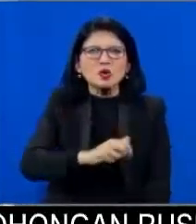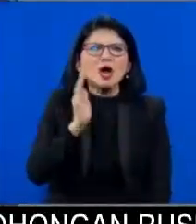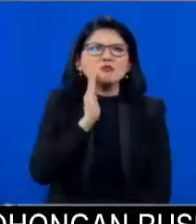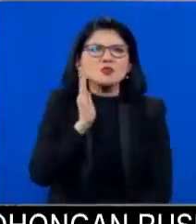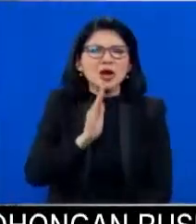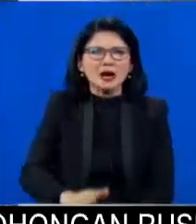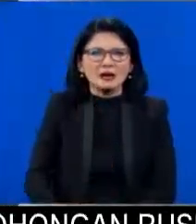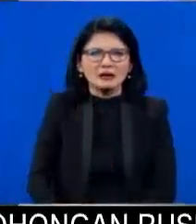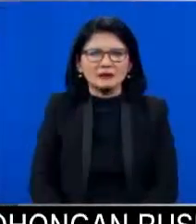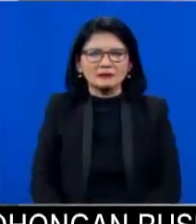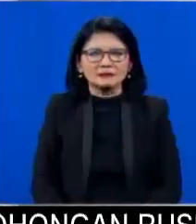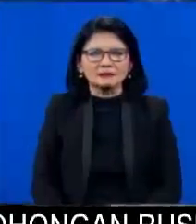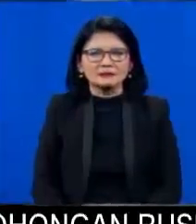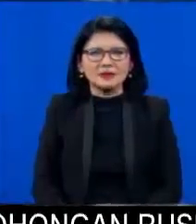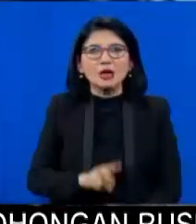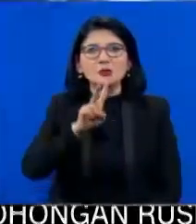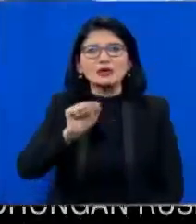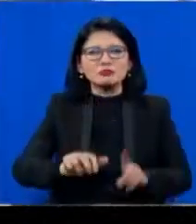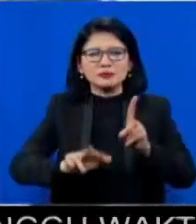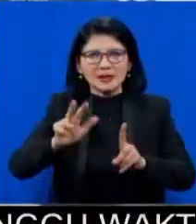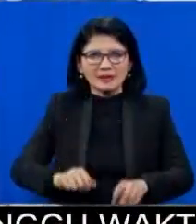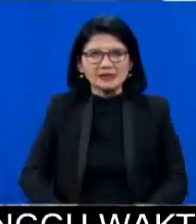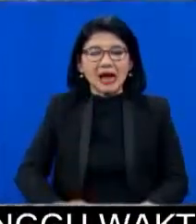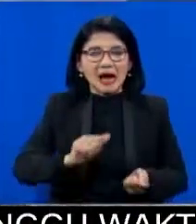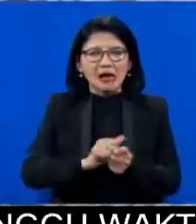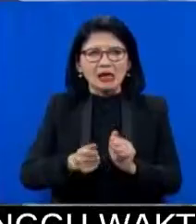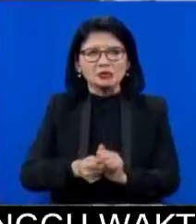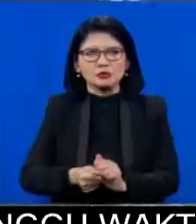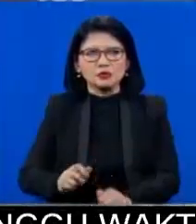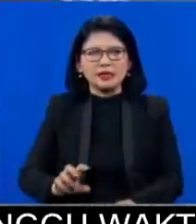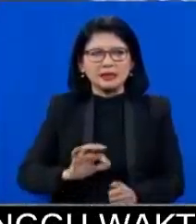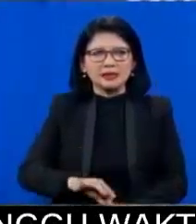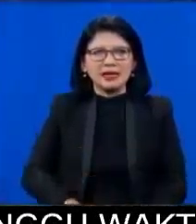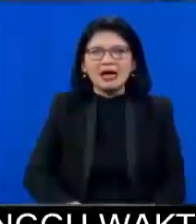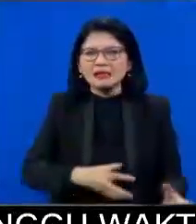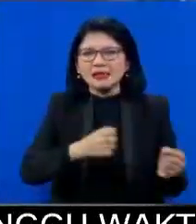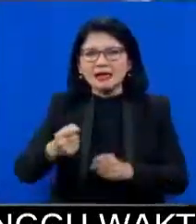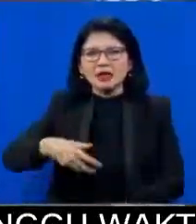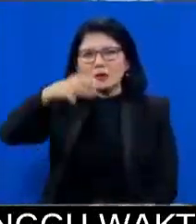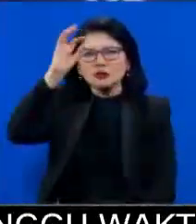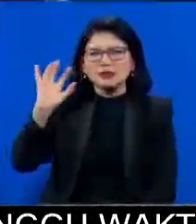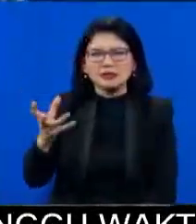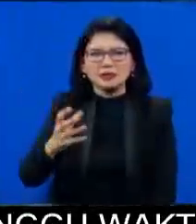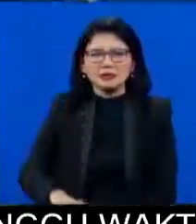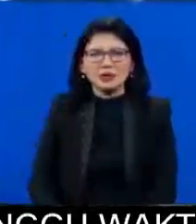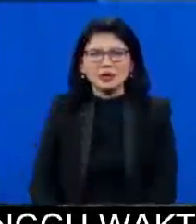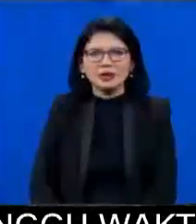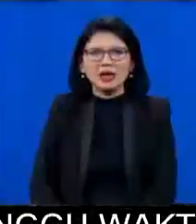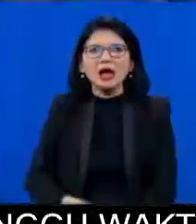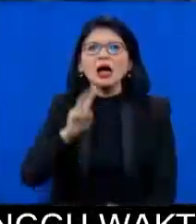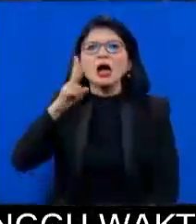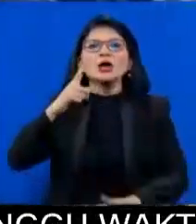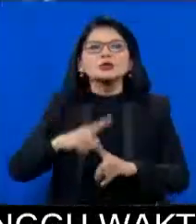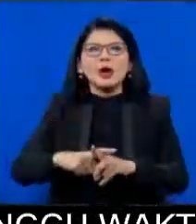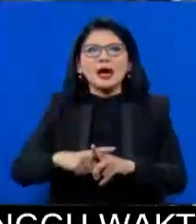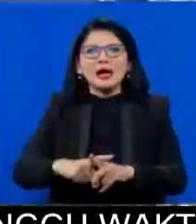umur pada 2019. Kasus ini kemudian ditarik ke Polda Jawa Timur. MSAT sempat mengajukan 2 kali